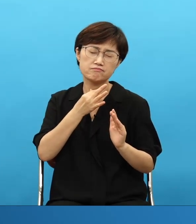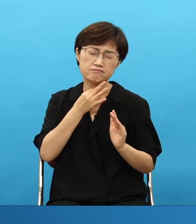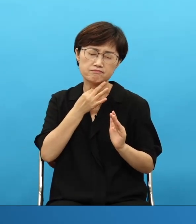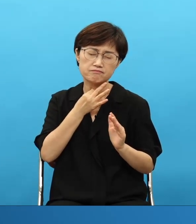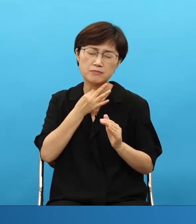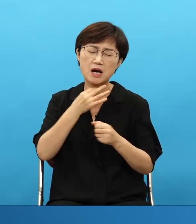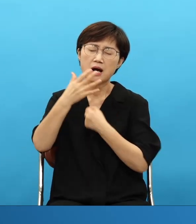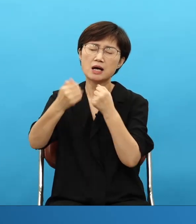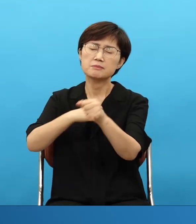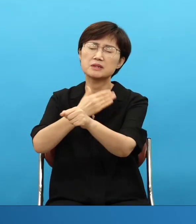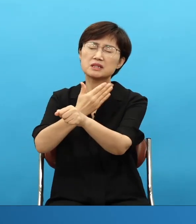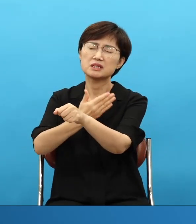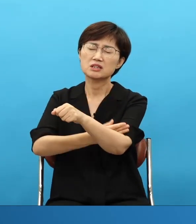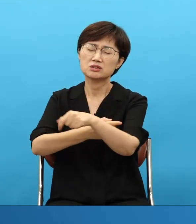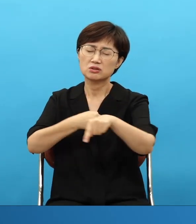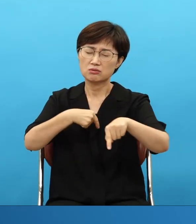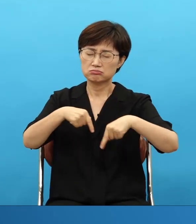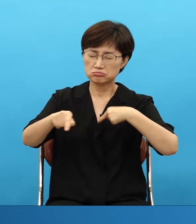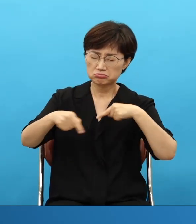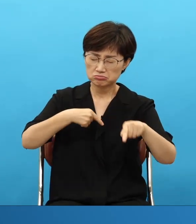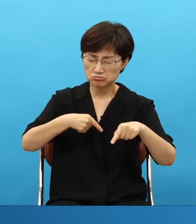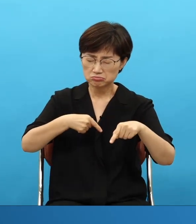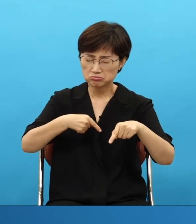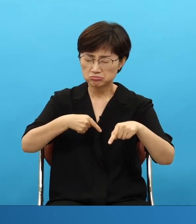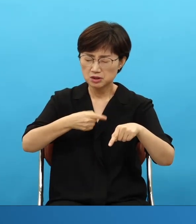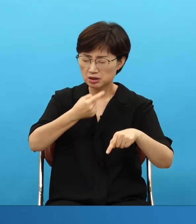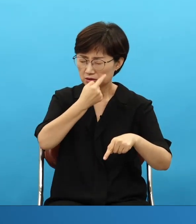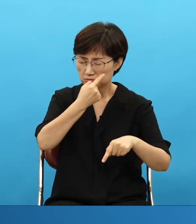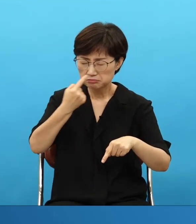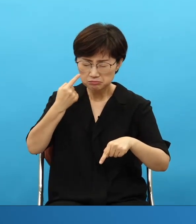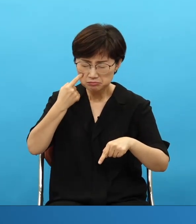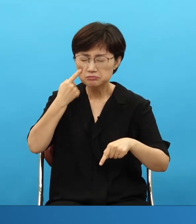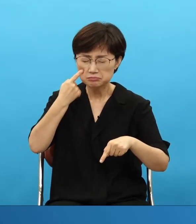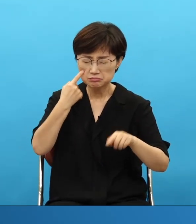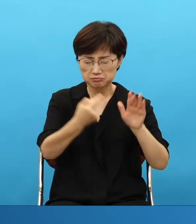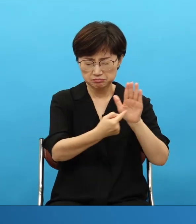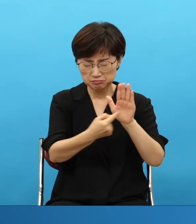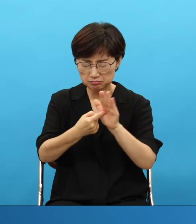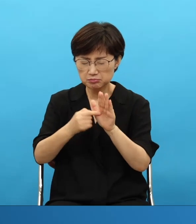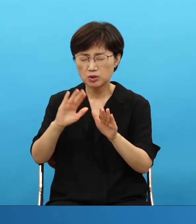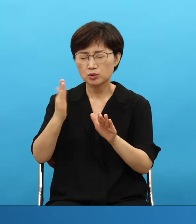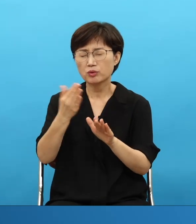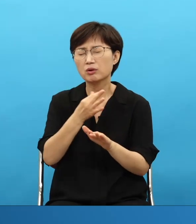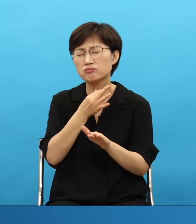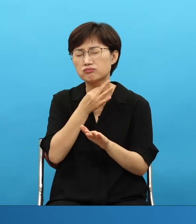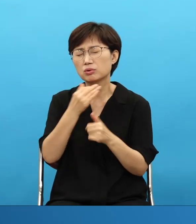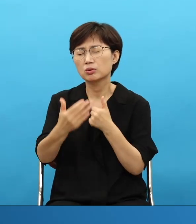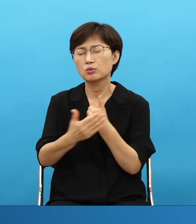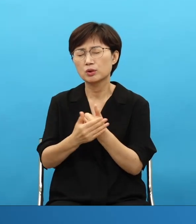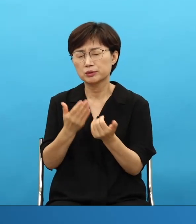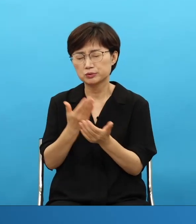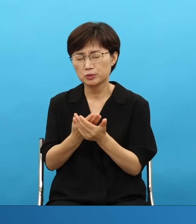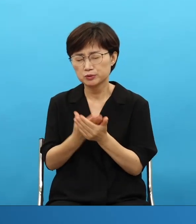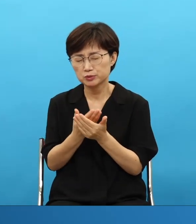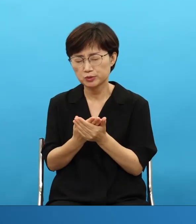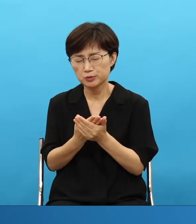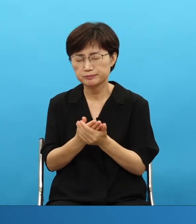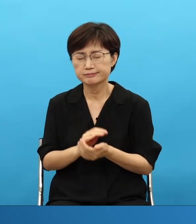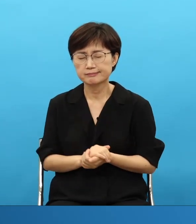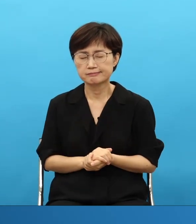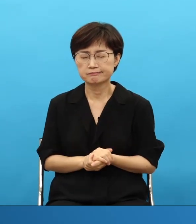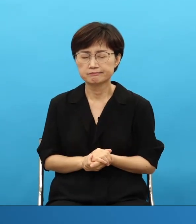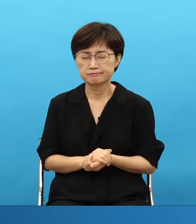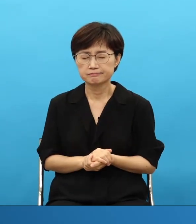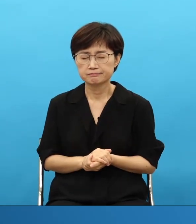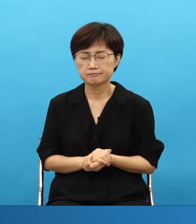능력 역사 일어나는 주역이 되게 해 주옵소서. May we be the main figures with the works of the power of God to raise the 3